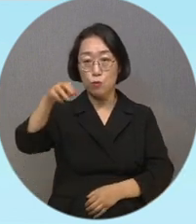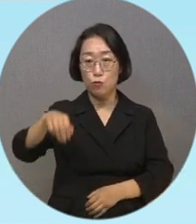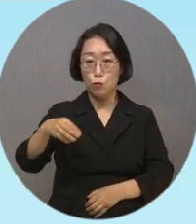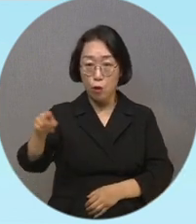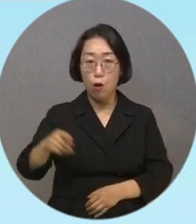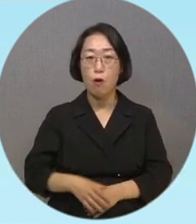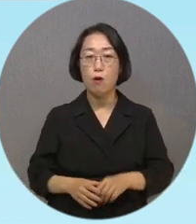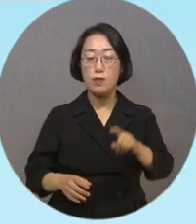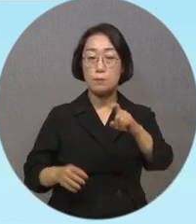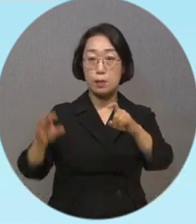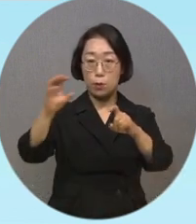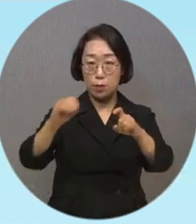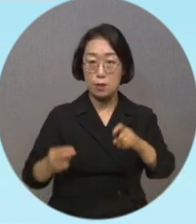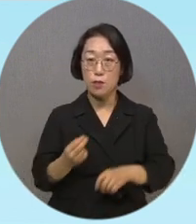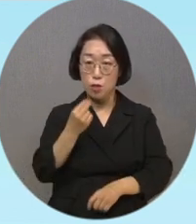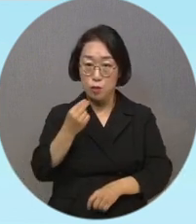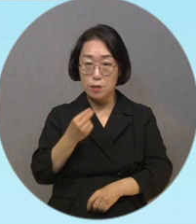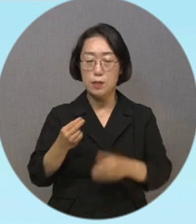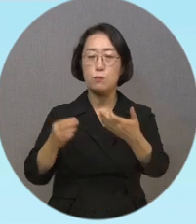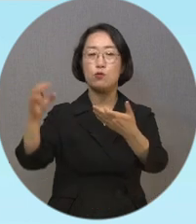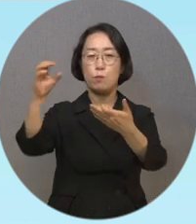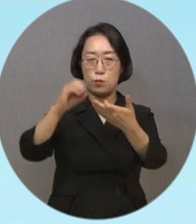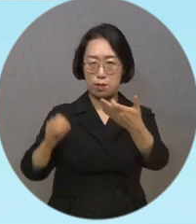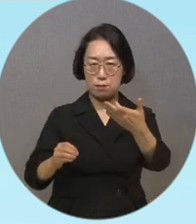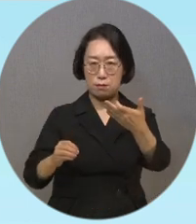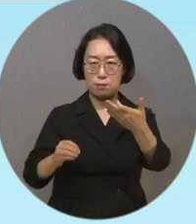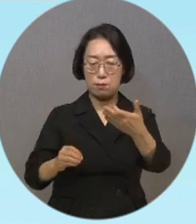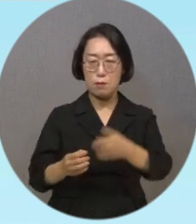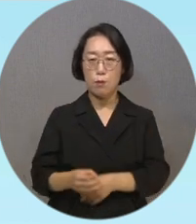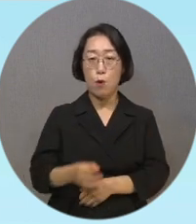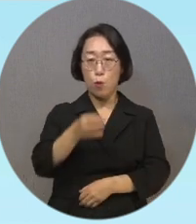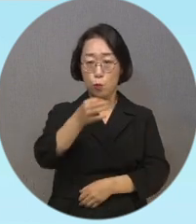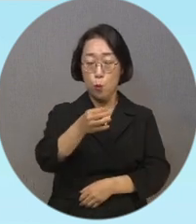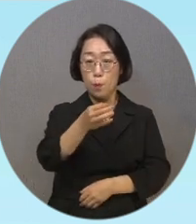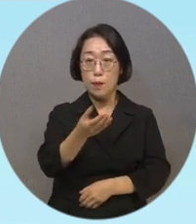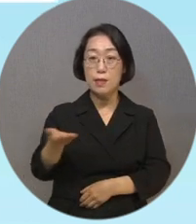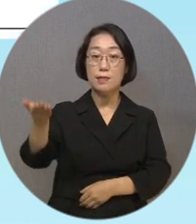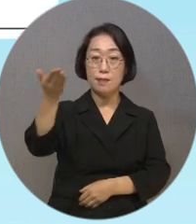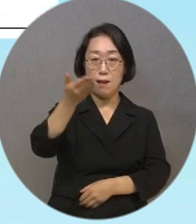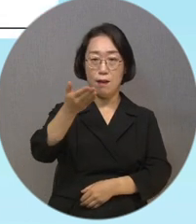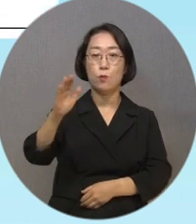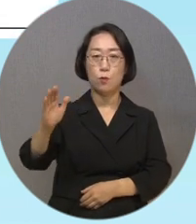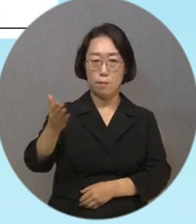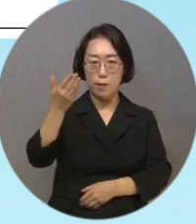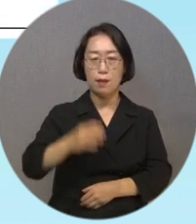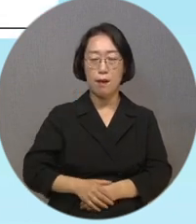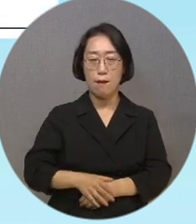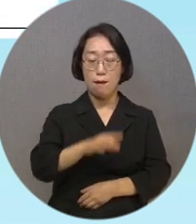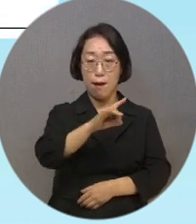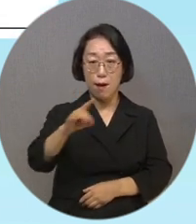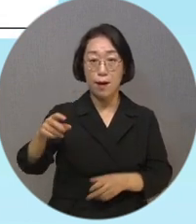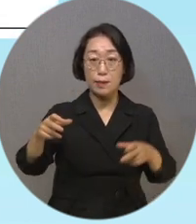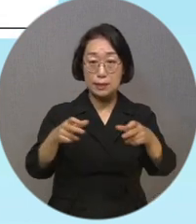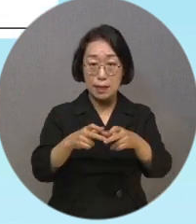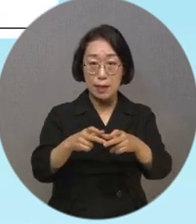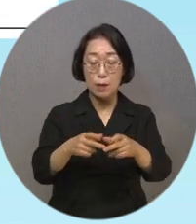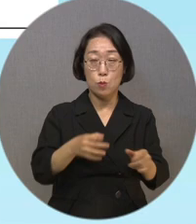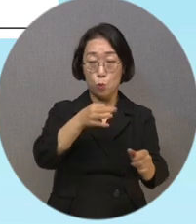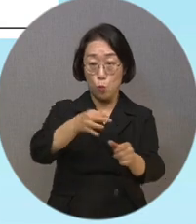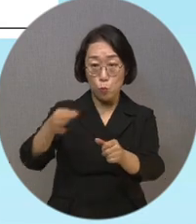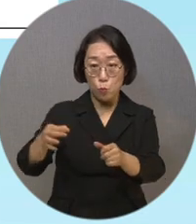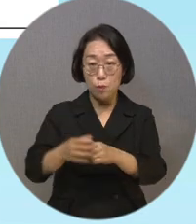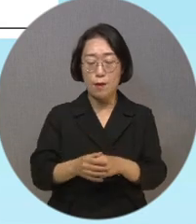15%, 관련 전지 19% 등 각각의 급여 기준액도 인상됩니다. 해당 장애인 보조기기의 급여